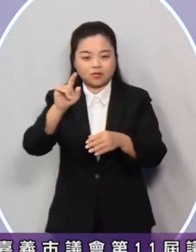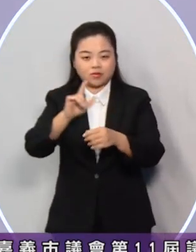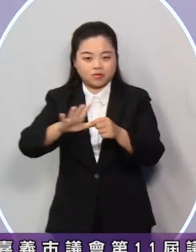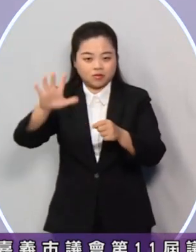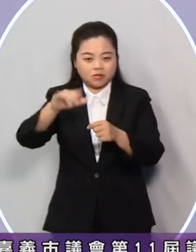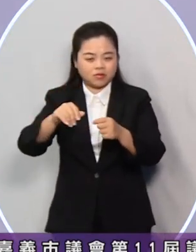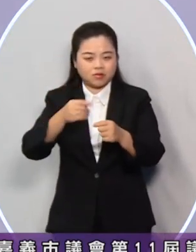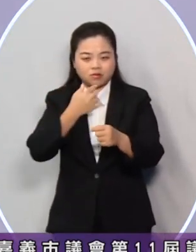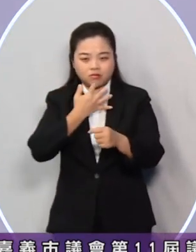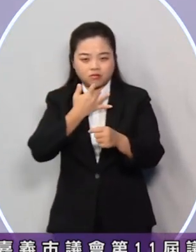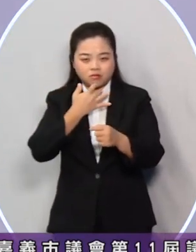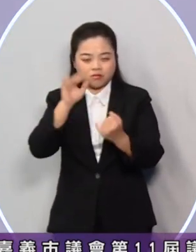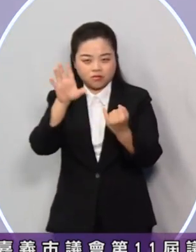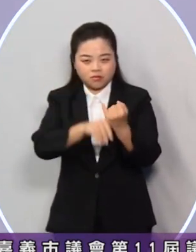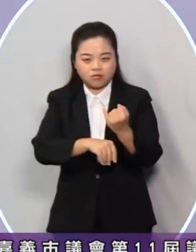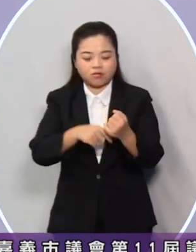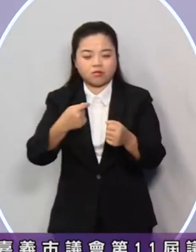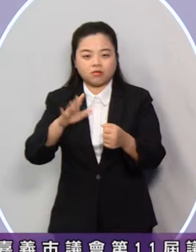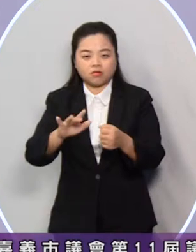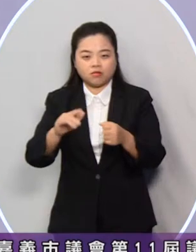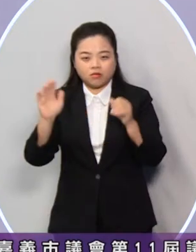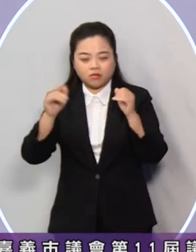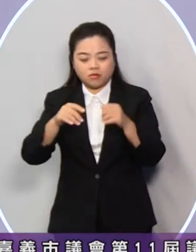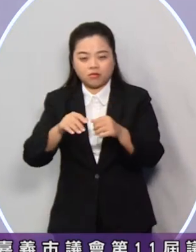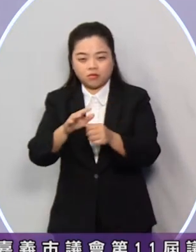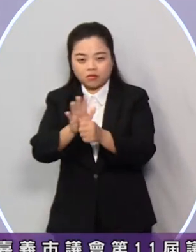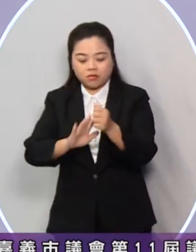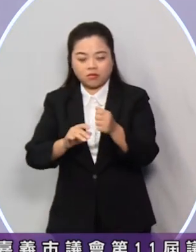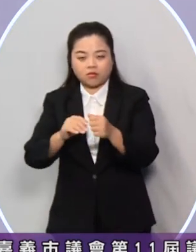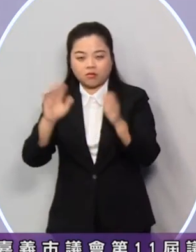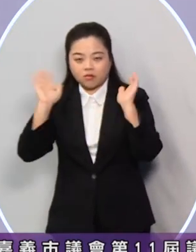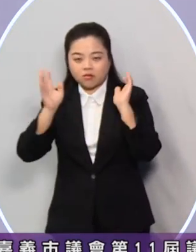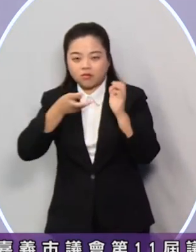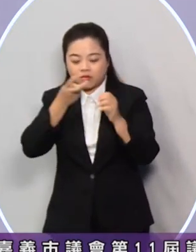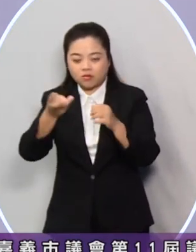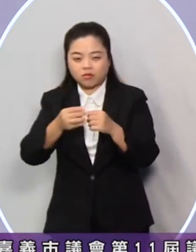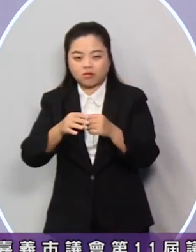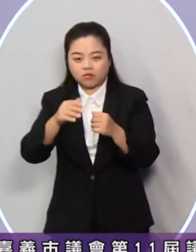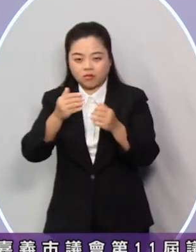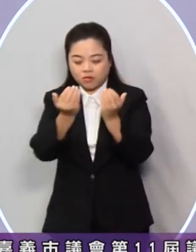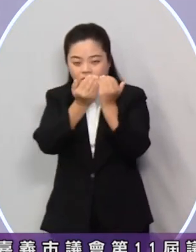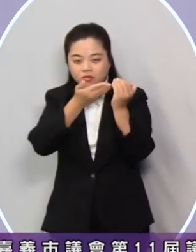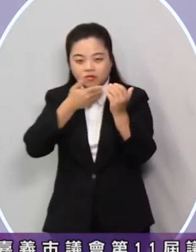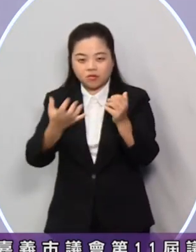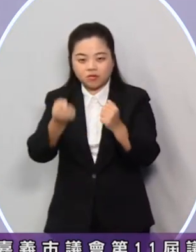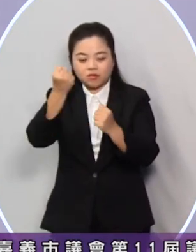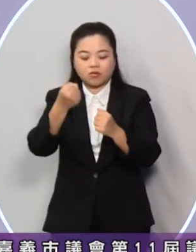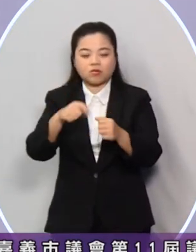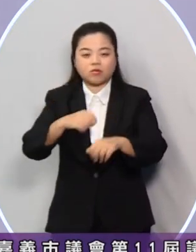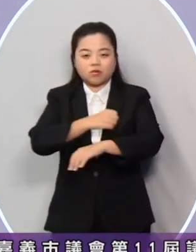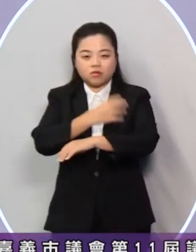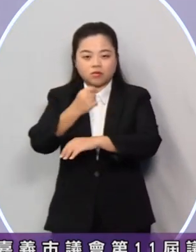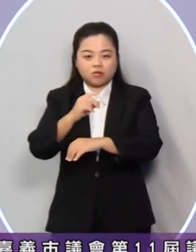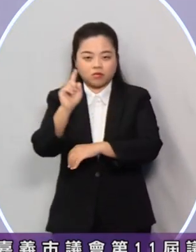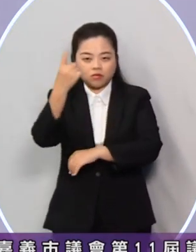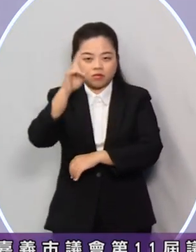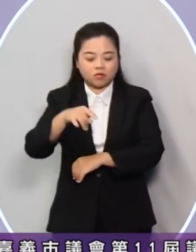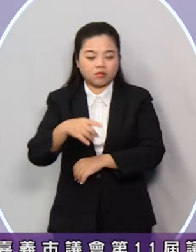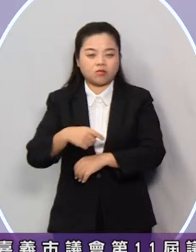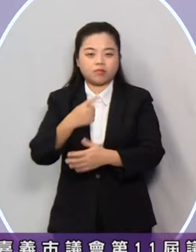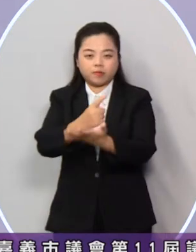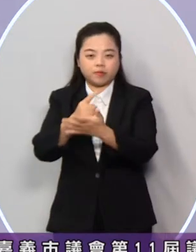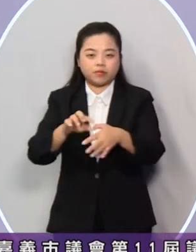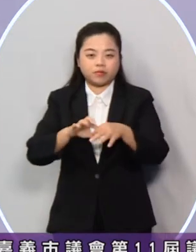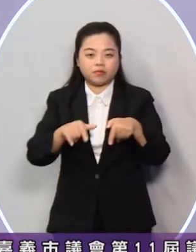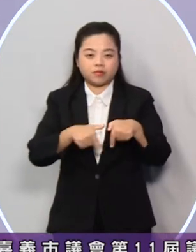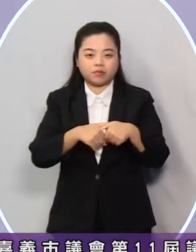性侵以及侵害儿少隐私权的调查报告。现在我相信大家对于报告来源都很关注，和大家